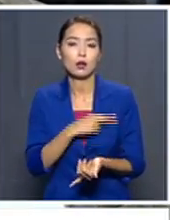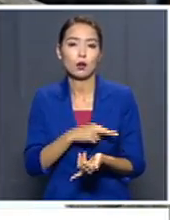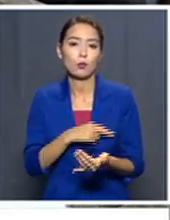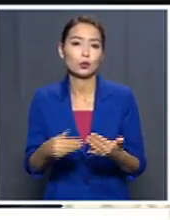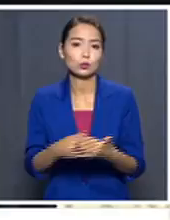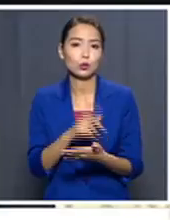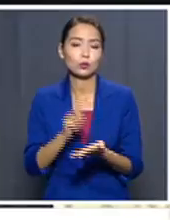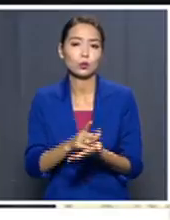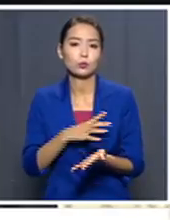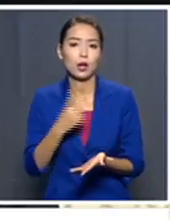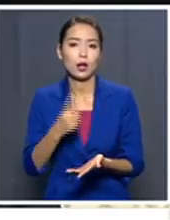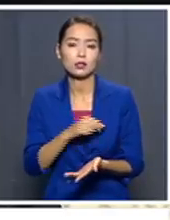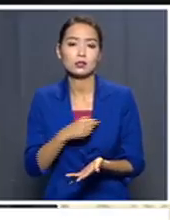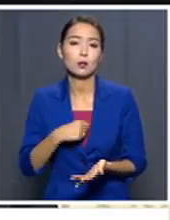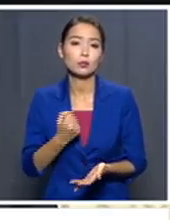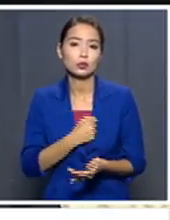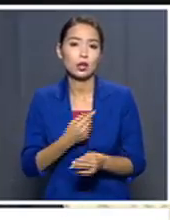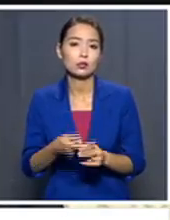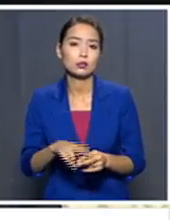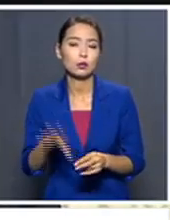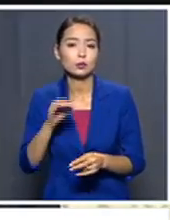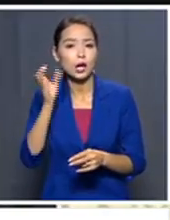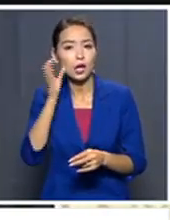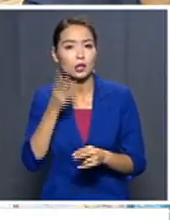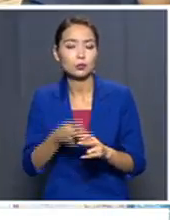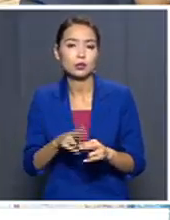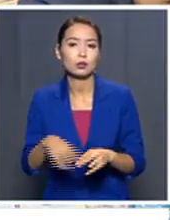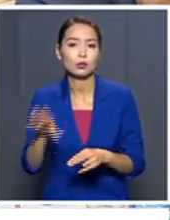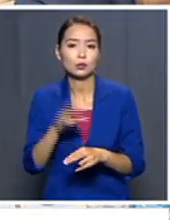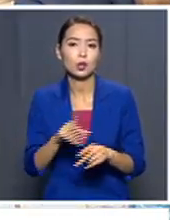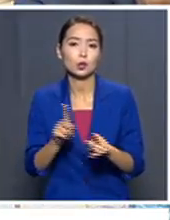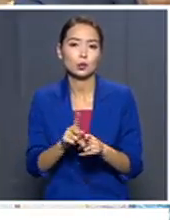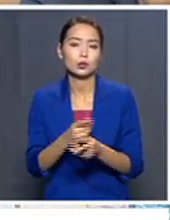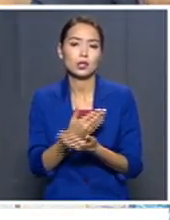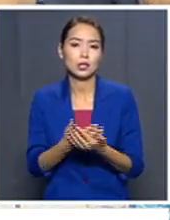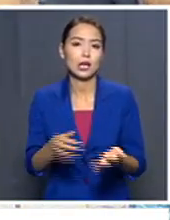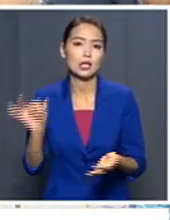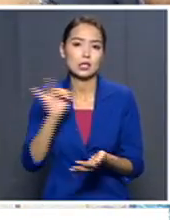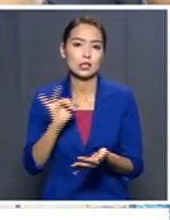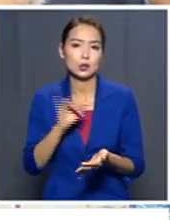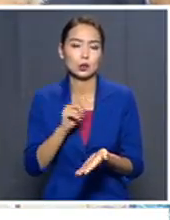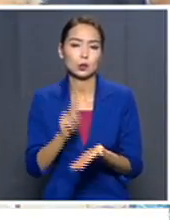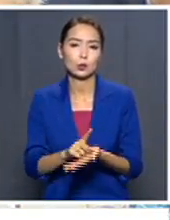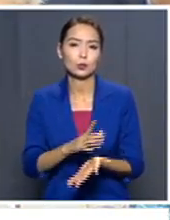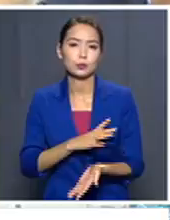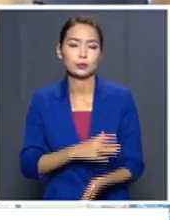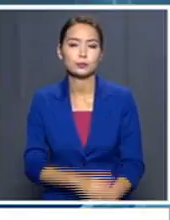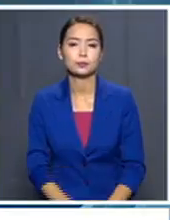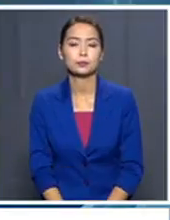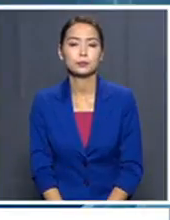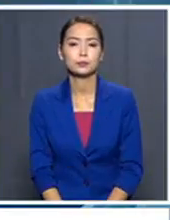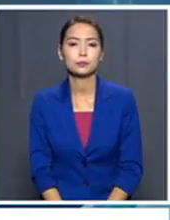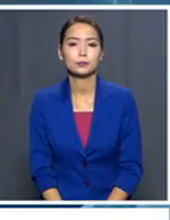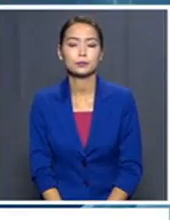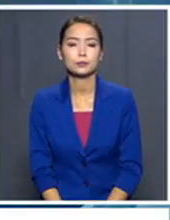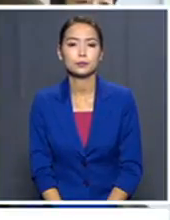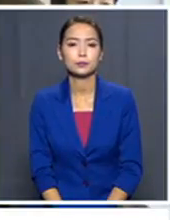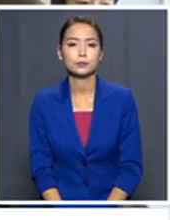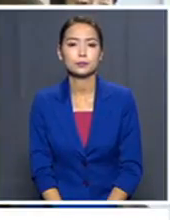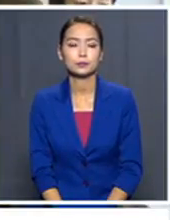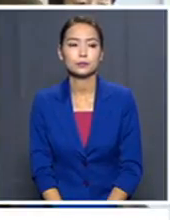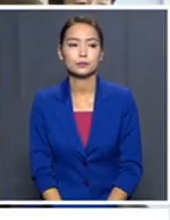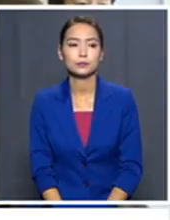Бір өкініштісі деректанушылар тапшы. Ғылымның сол тұсы ақсап тұр дейді тарихшылар.